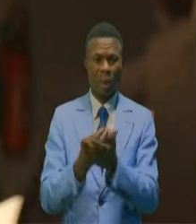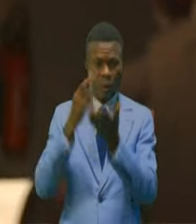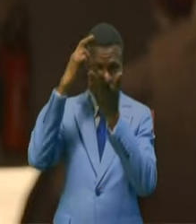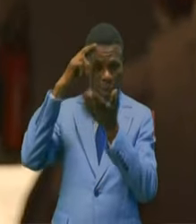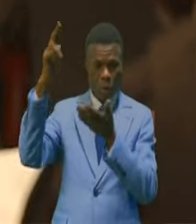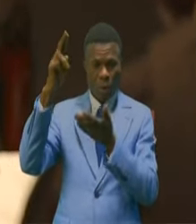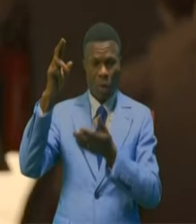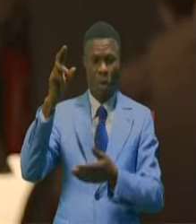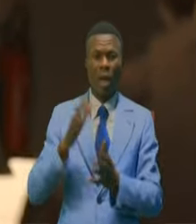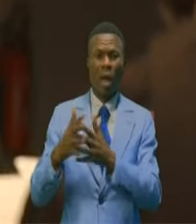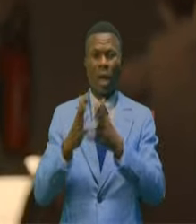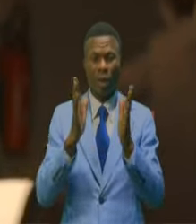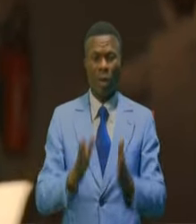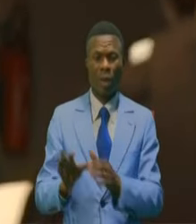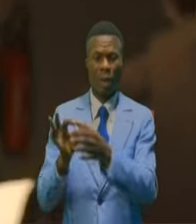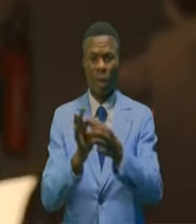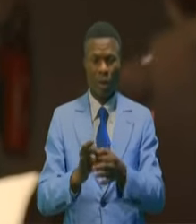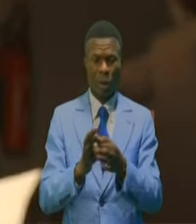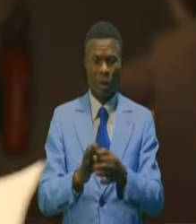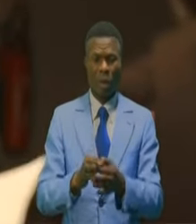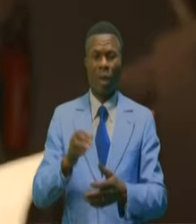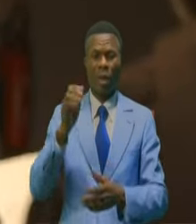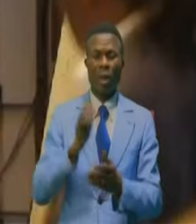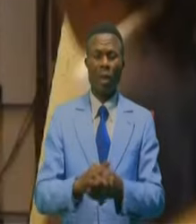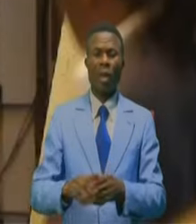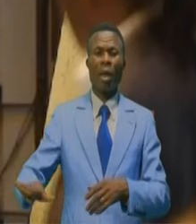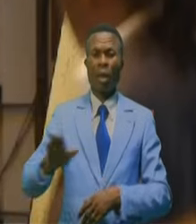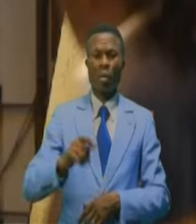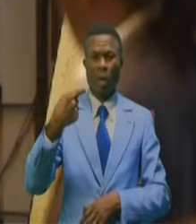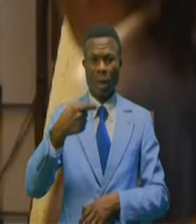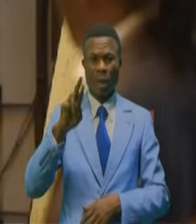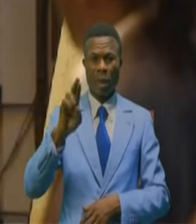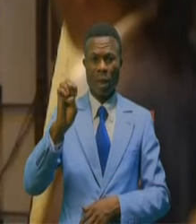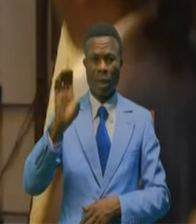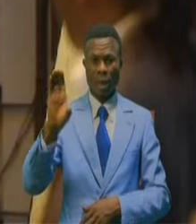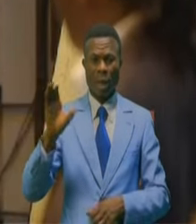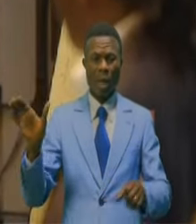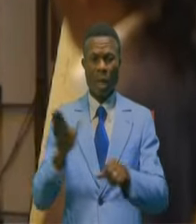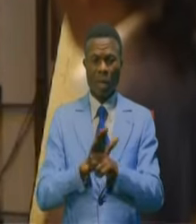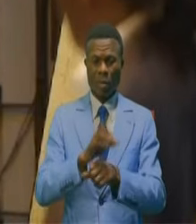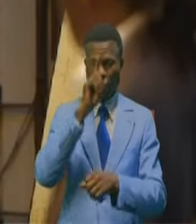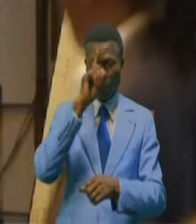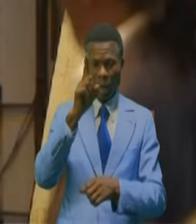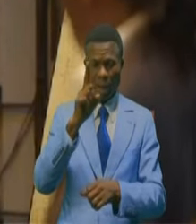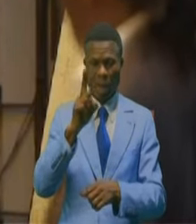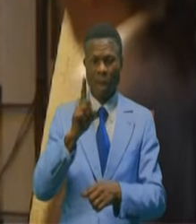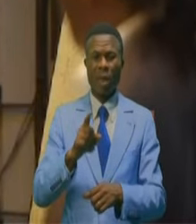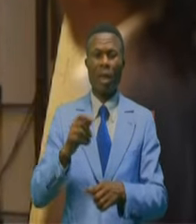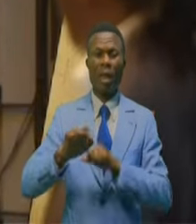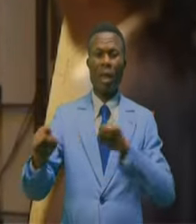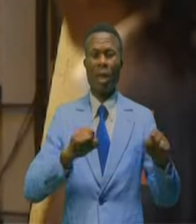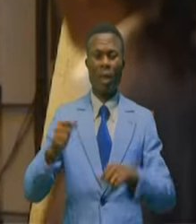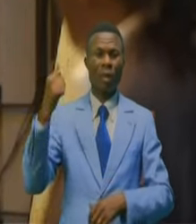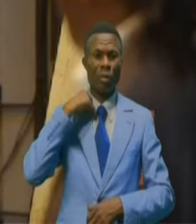l'Université hellénique américaine Union d'Athènes en Grèce. Cet intellectuel rompu a défendu avec brio sa thèse sur